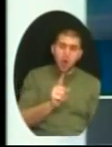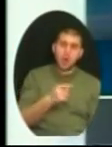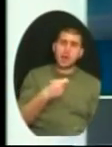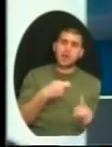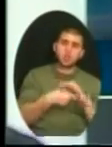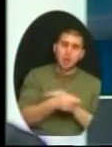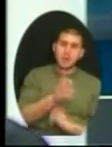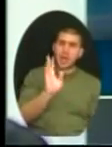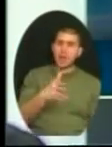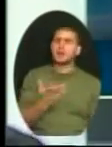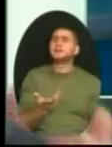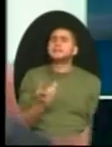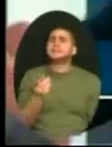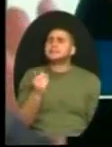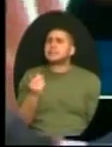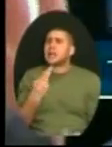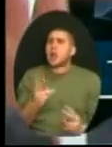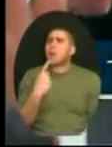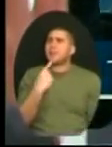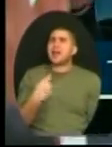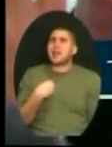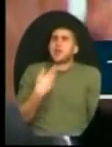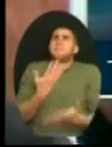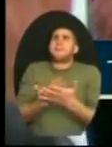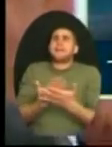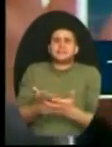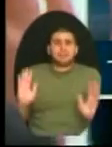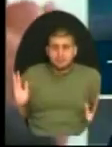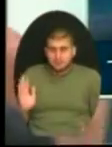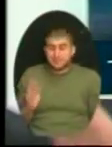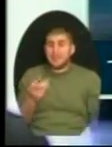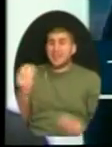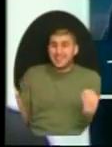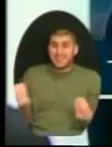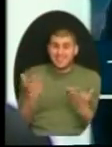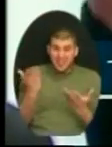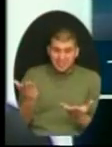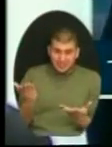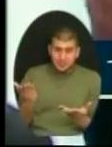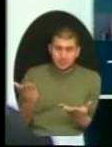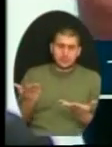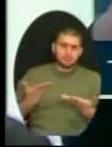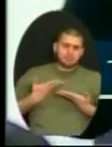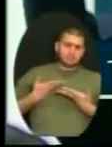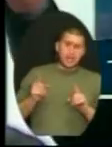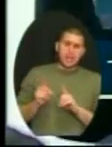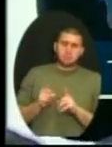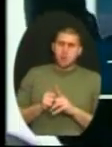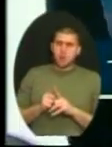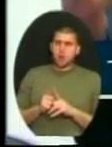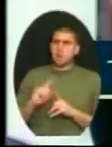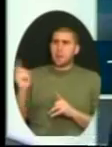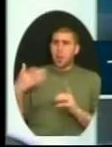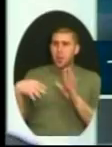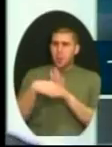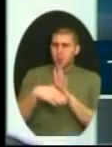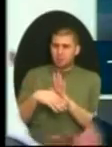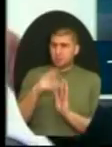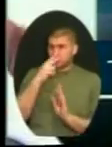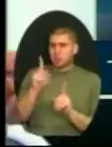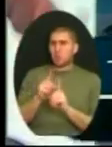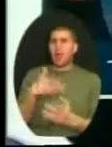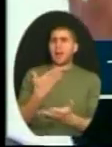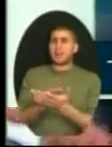את אלמוני על עבירת זו וזו. היא לא אומרת, אנחנו ממליצים להעמיד. עכשיו, הדבר הזה התפרש מכל החוקים שניסו לחוקק